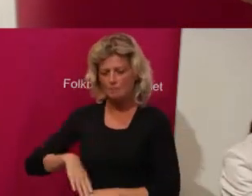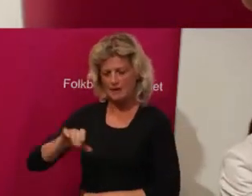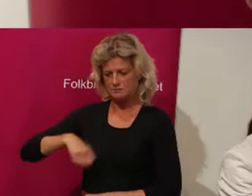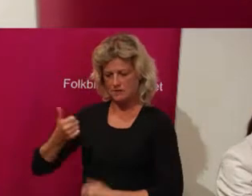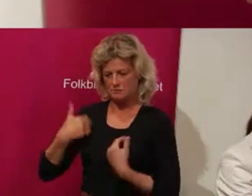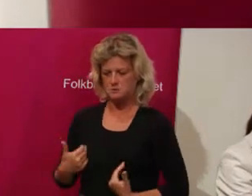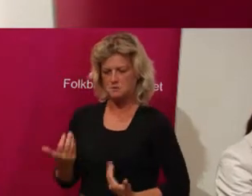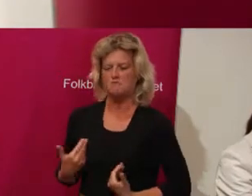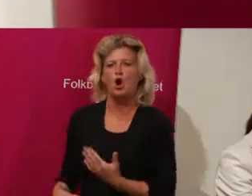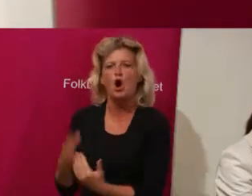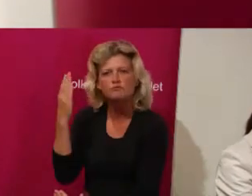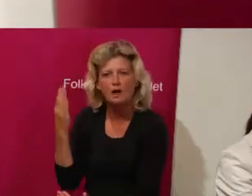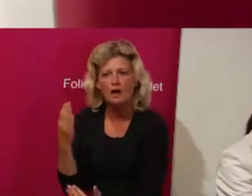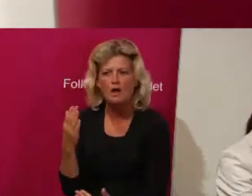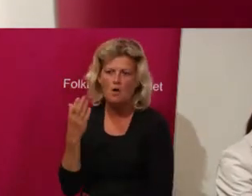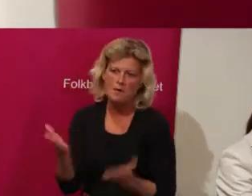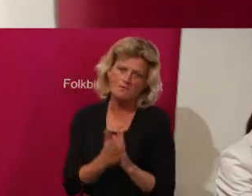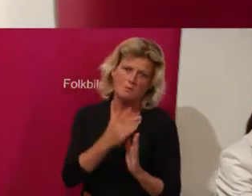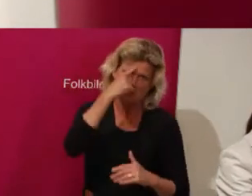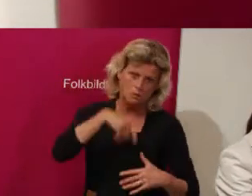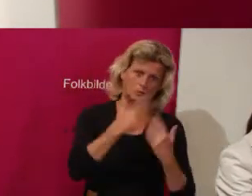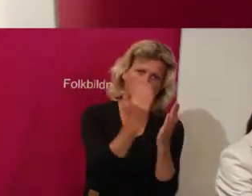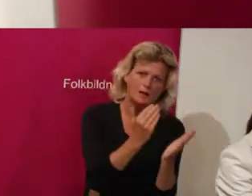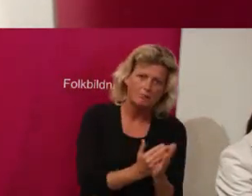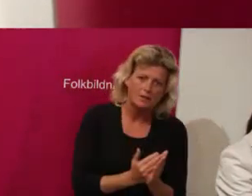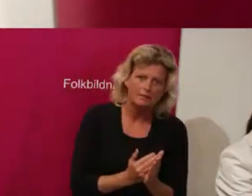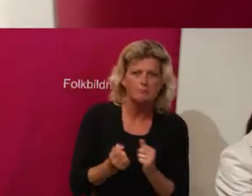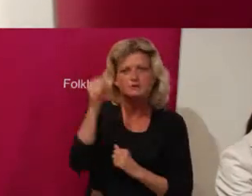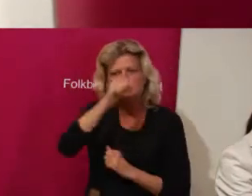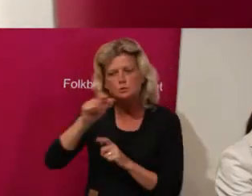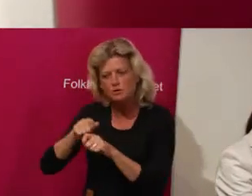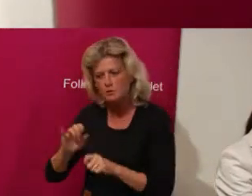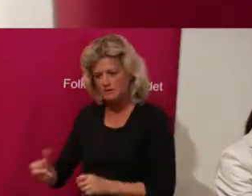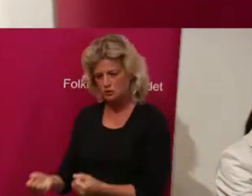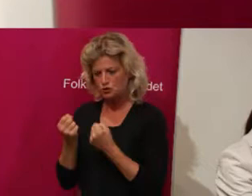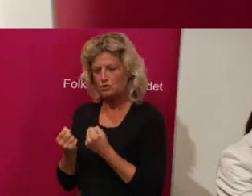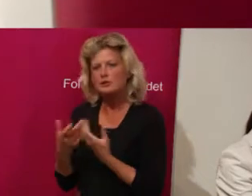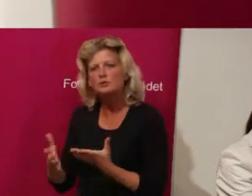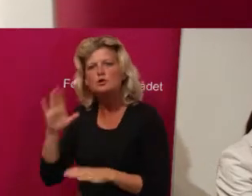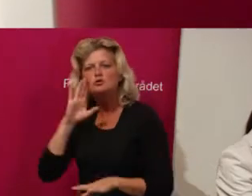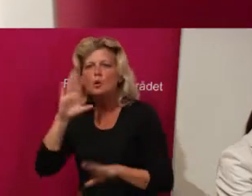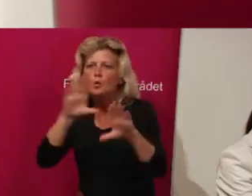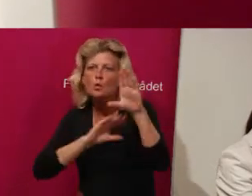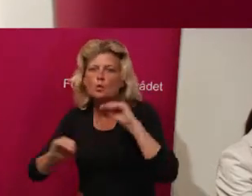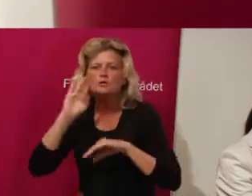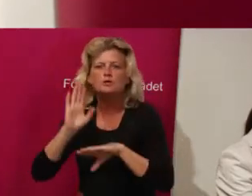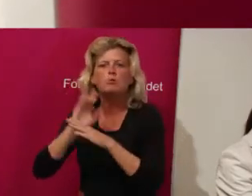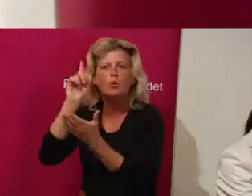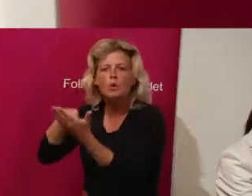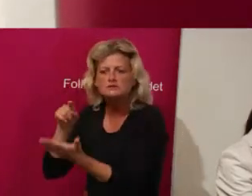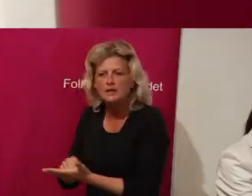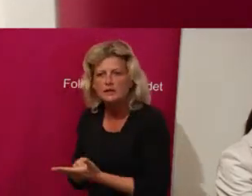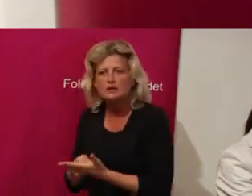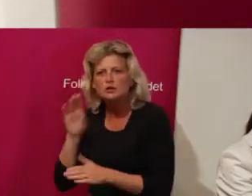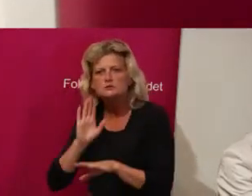studiecirkelverksamheten än i kulturverksamheten. Men jag tror att studieförbundens styrka är ju att man är lyhörd och att man försöker fånga in vad det är människor